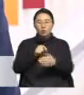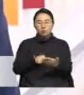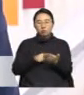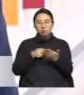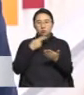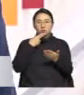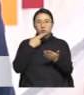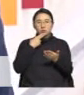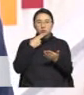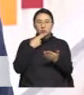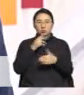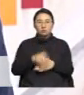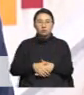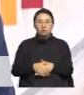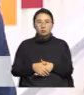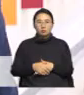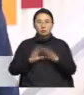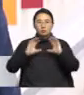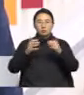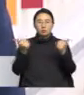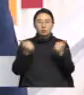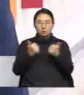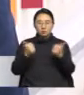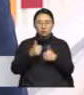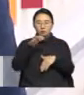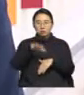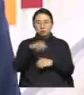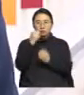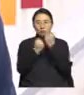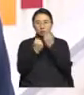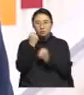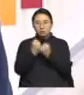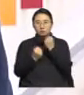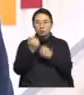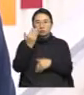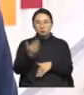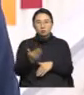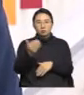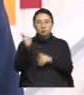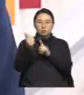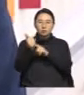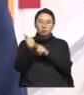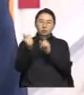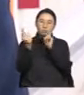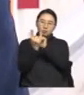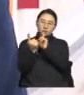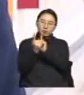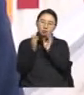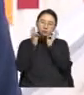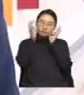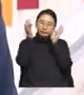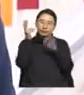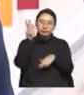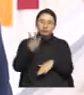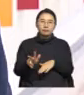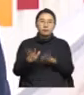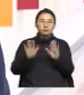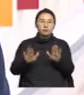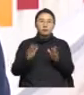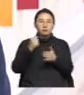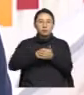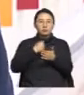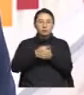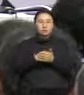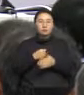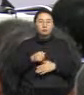않았습니다. 국회에도 가서 또 설명도 하고 장관도 만나고 많은 노력을 경주했지만 지금 참